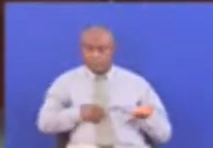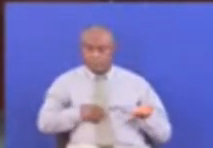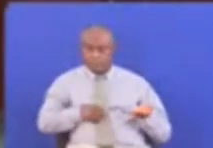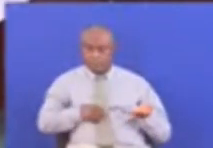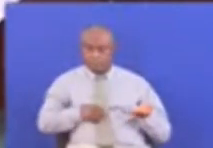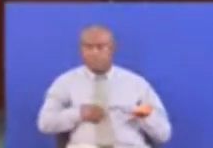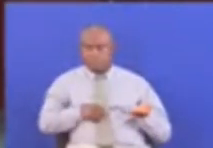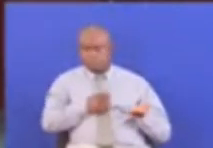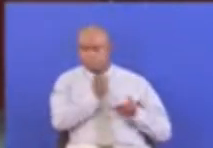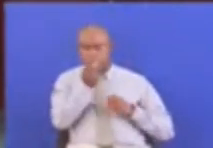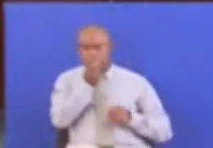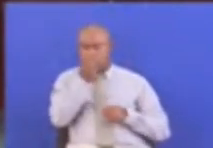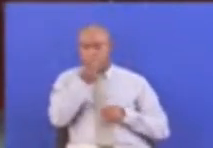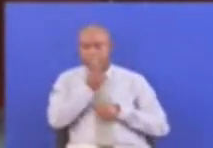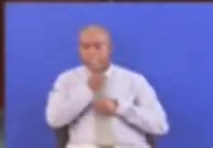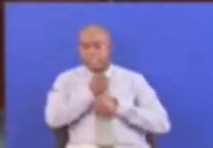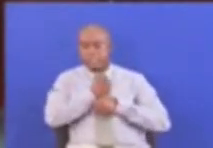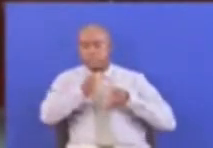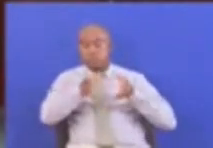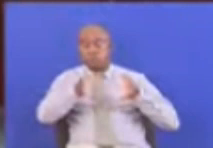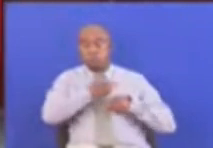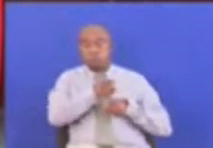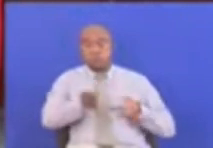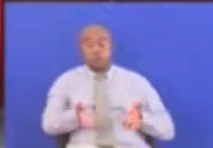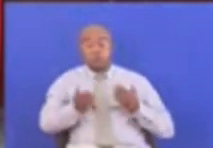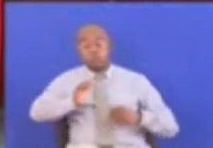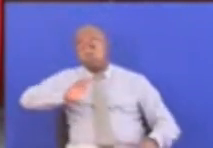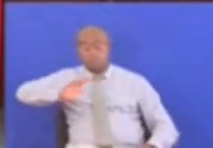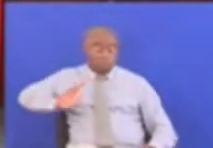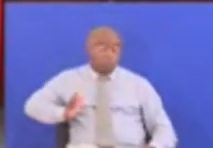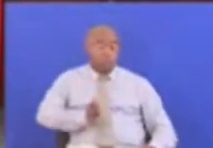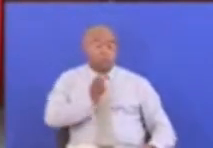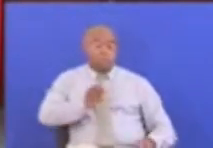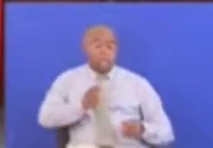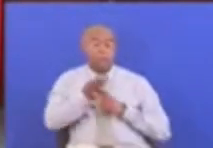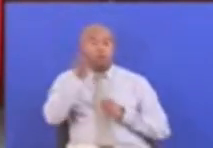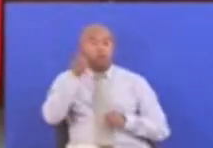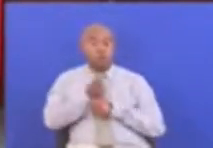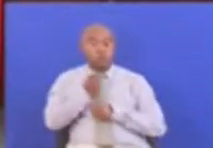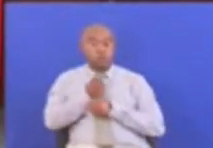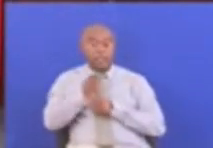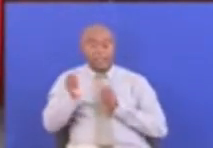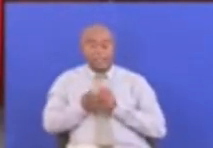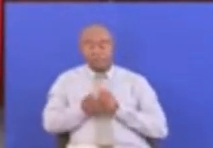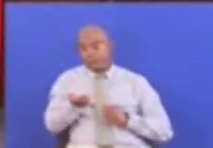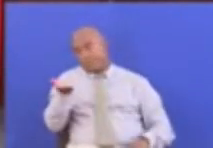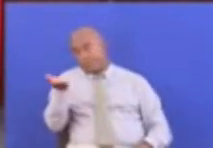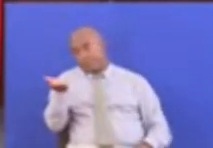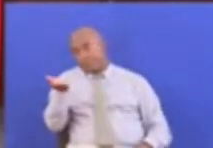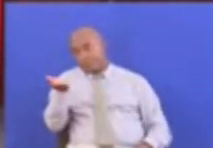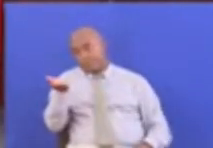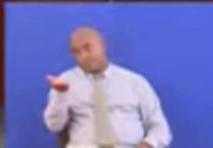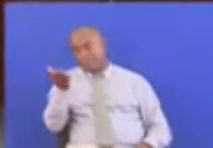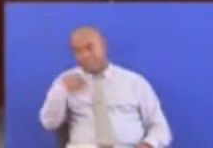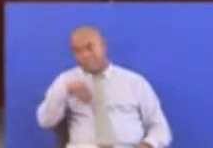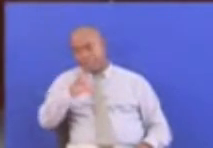kupata kazi kubwa zaidi ya kuweza kuondoa kushughulika na zile vitu ambavyo vina hiyo